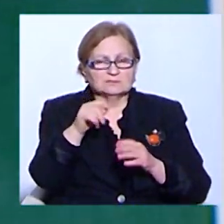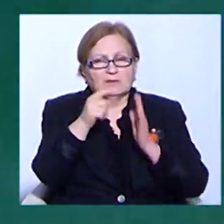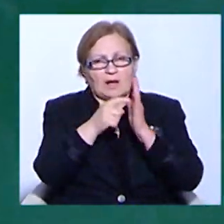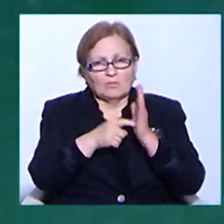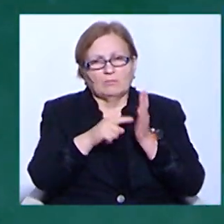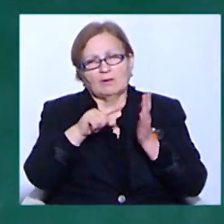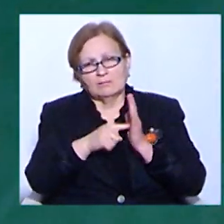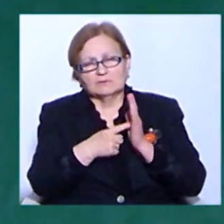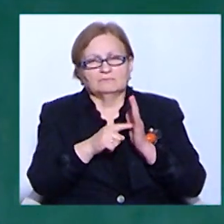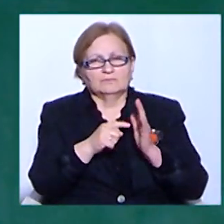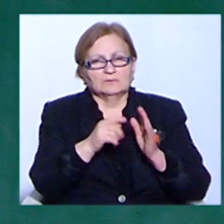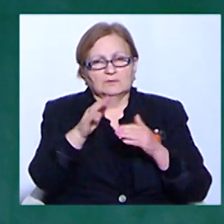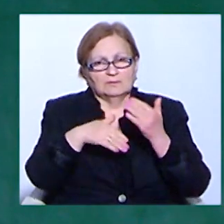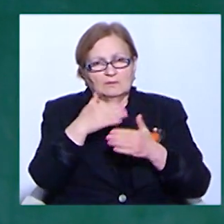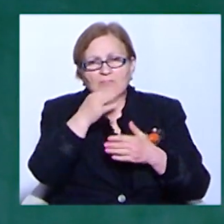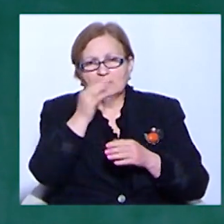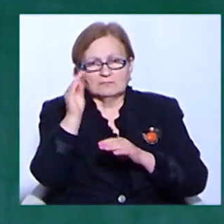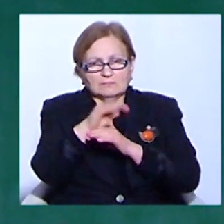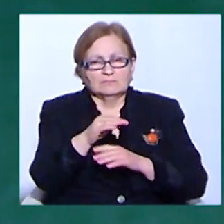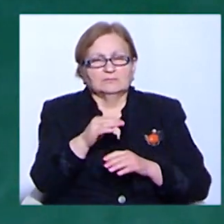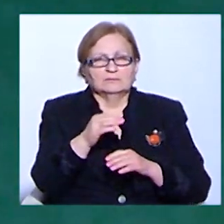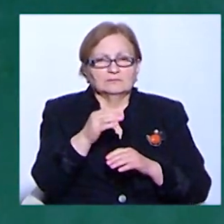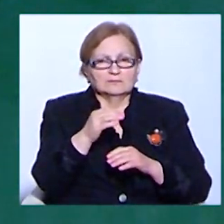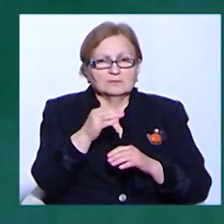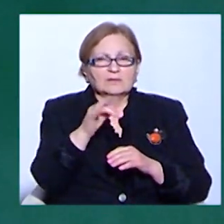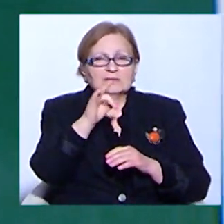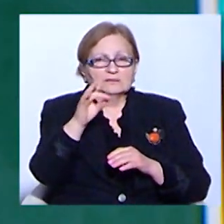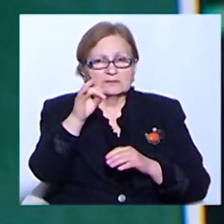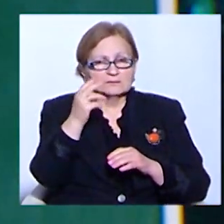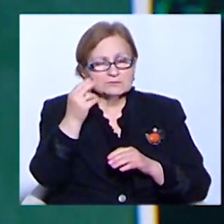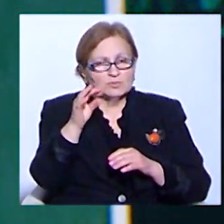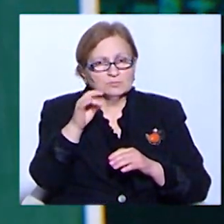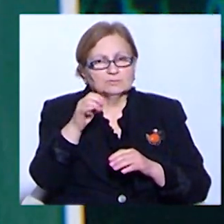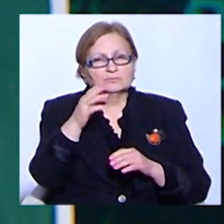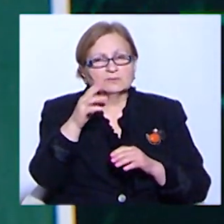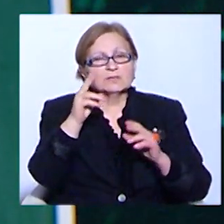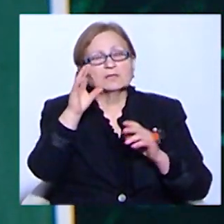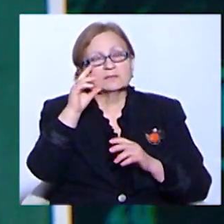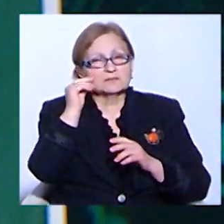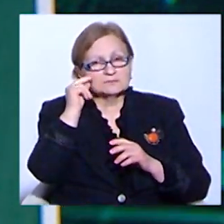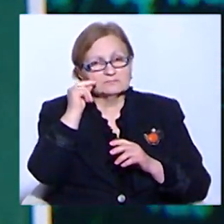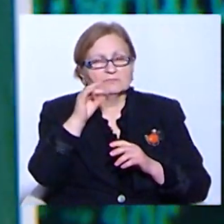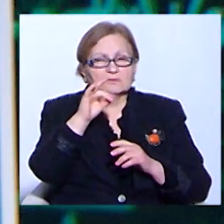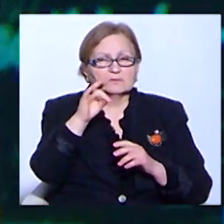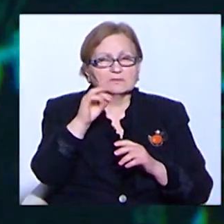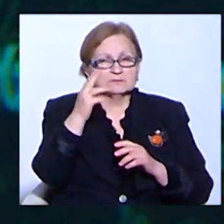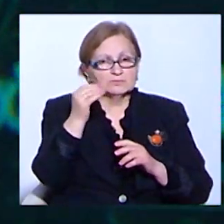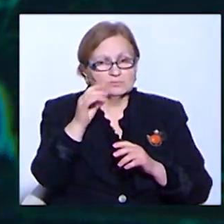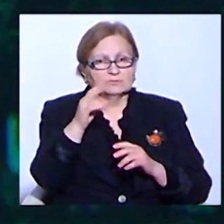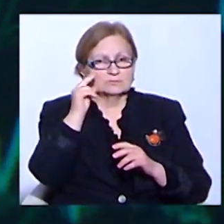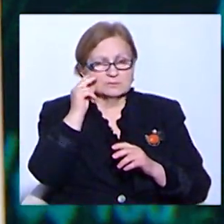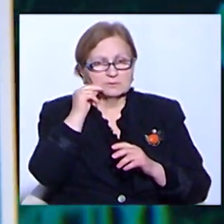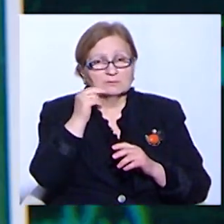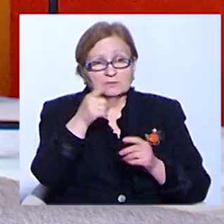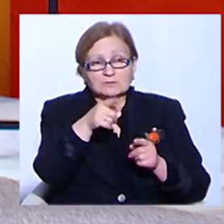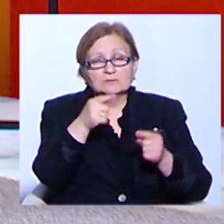გაყოფა, გამრავლება. შემდგომ შემოვიდა ირაციონალური რიცხვებით მცნება. რაციონალური რიცხვები ჯერ, მერე ირაციონალური რიცხვები.